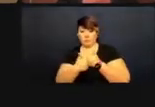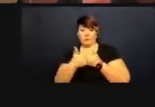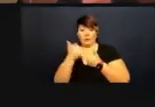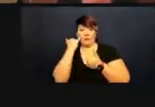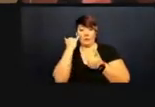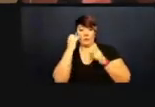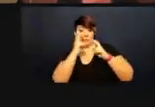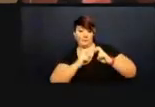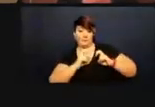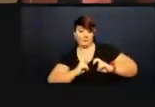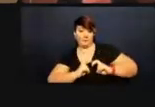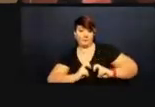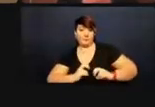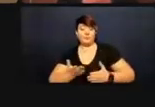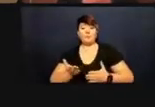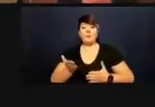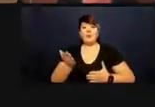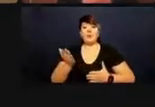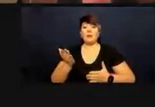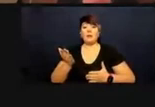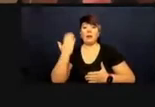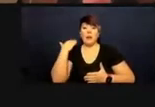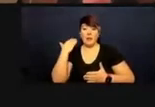Changamoto ni ukiangalia